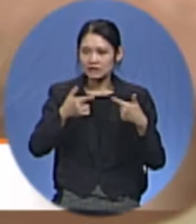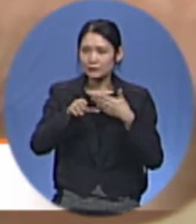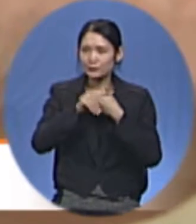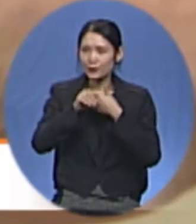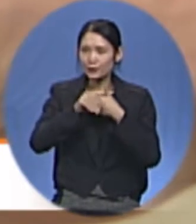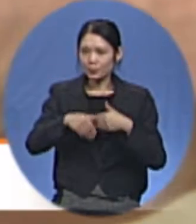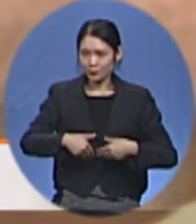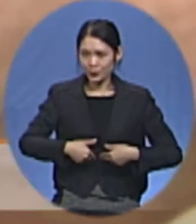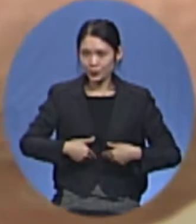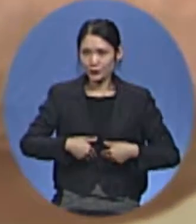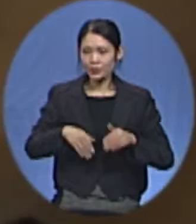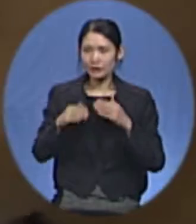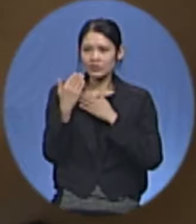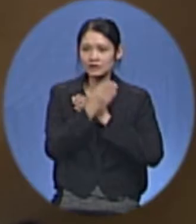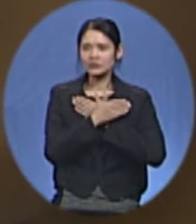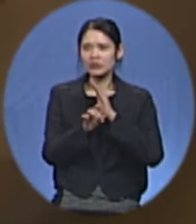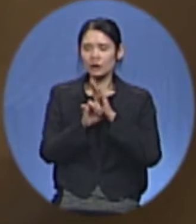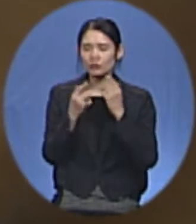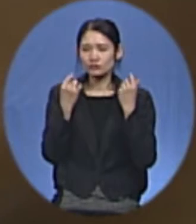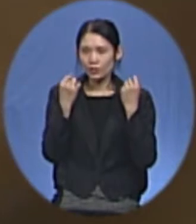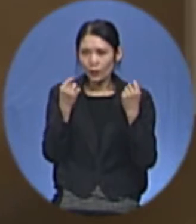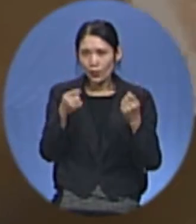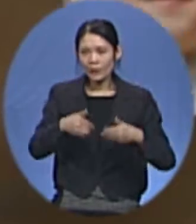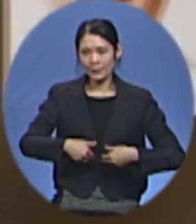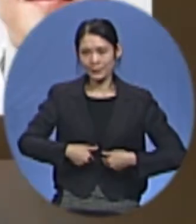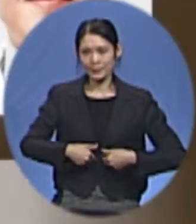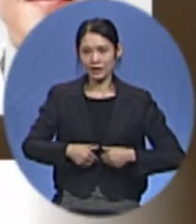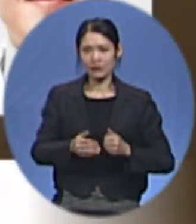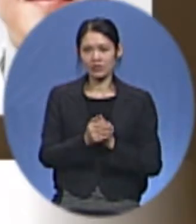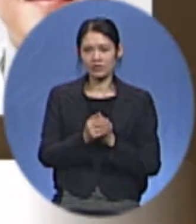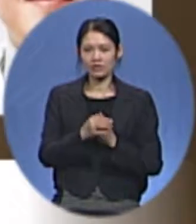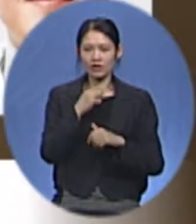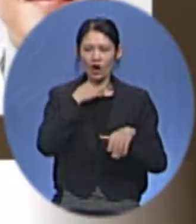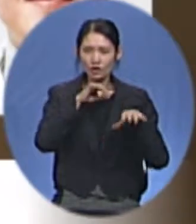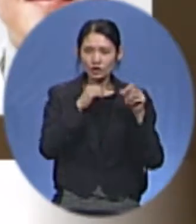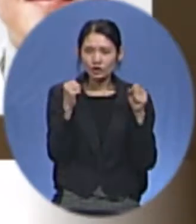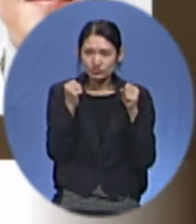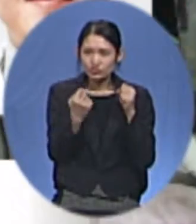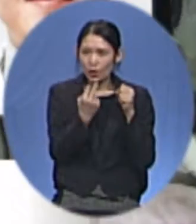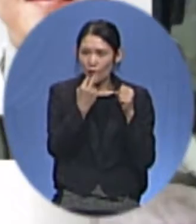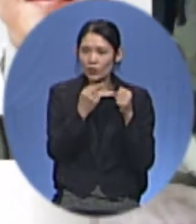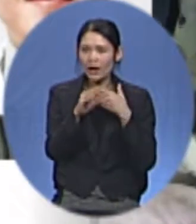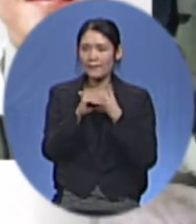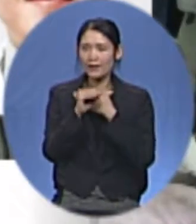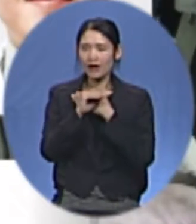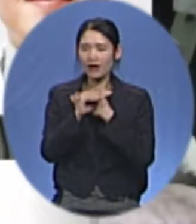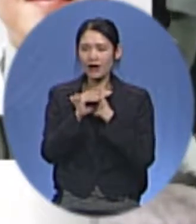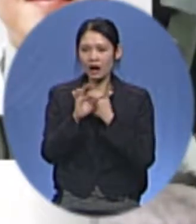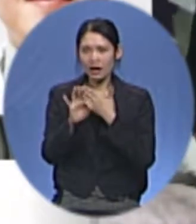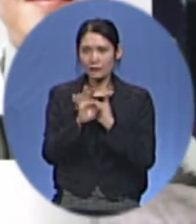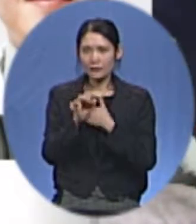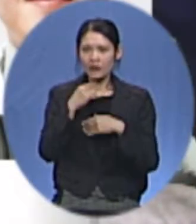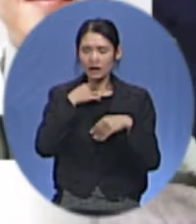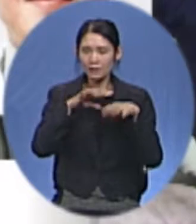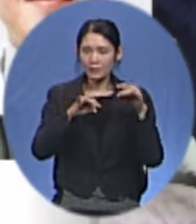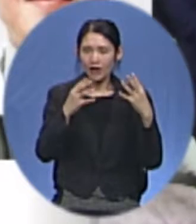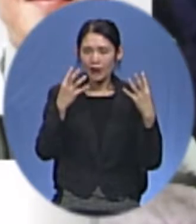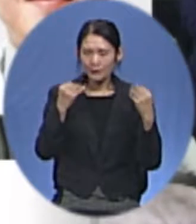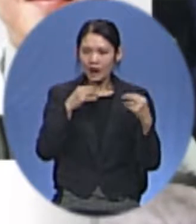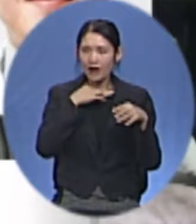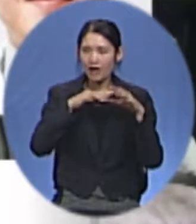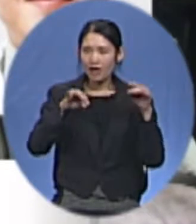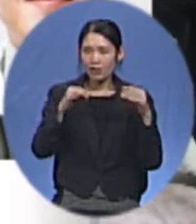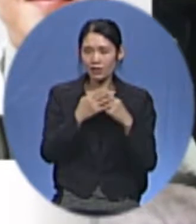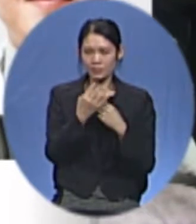해주고 체온 유지에 신경 써야 합니다. 건조하고 차가운 공기에 자주 노출이 되게 되면 점막이 많이 마르고 그럼